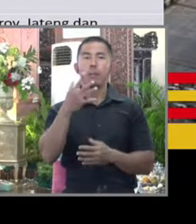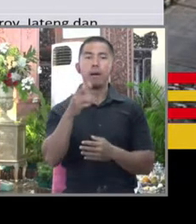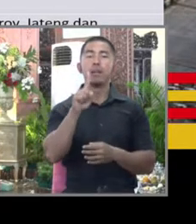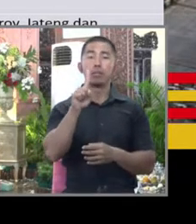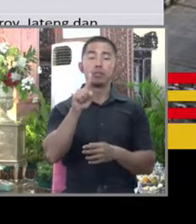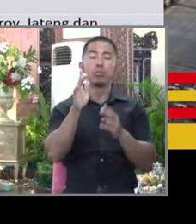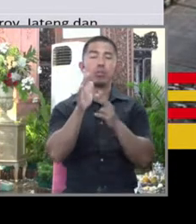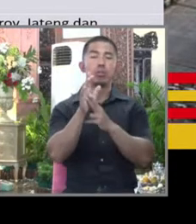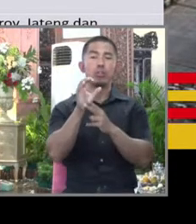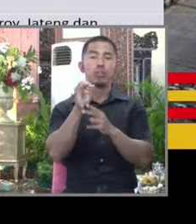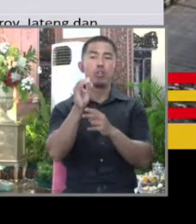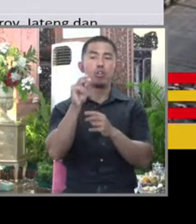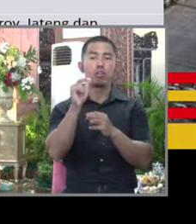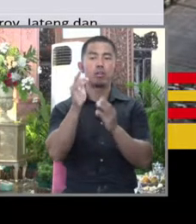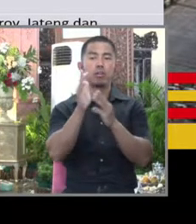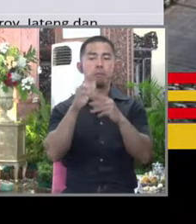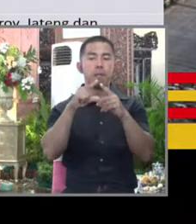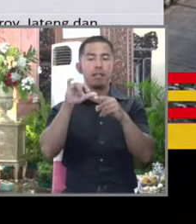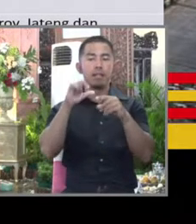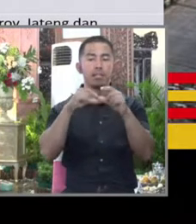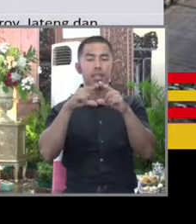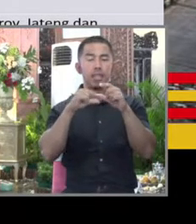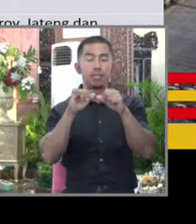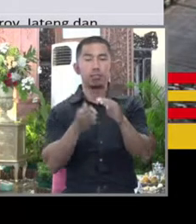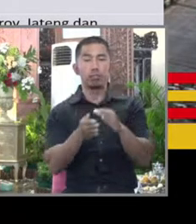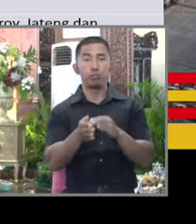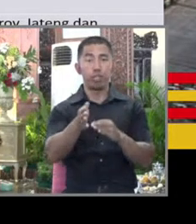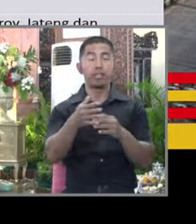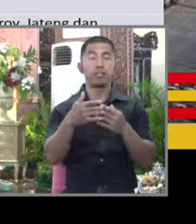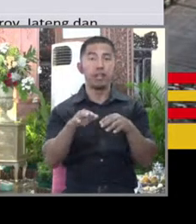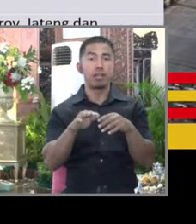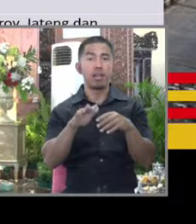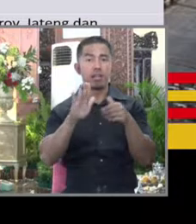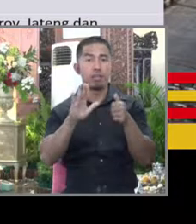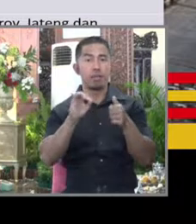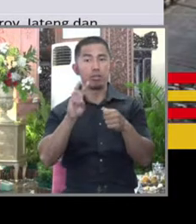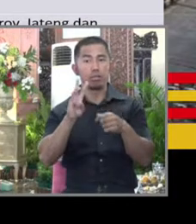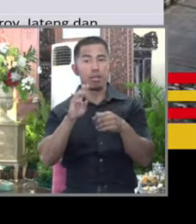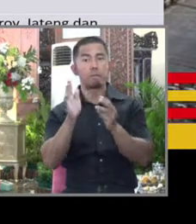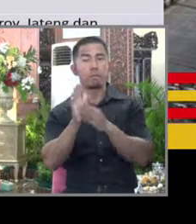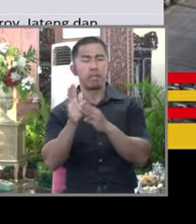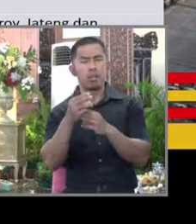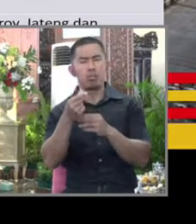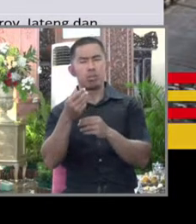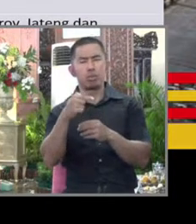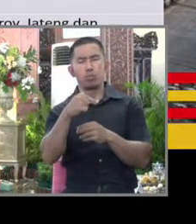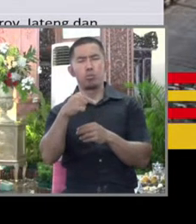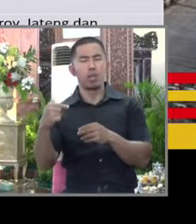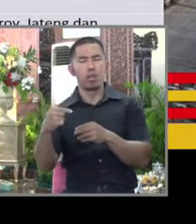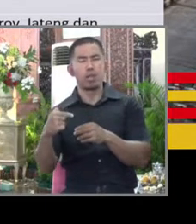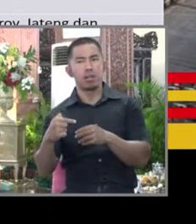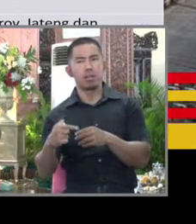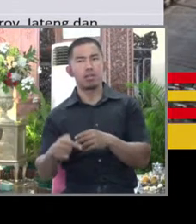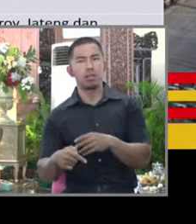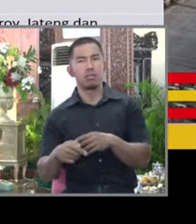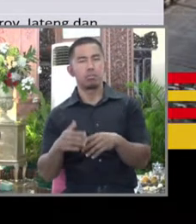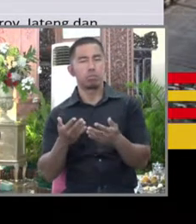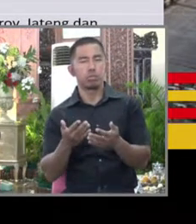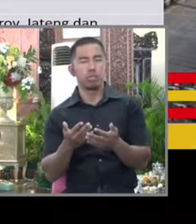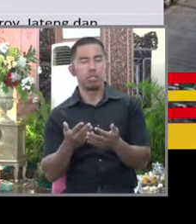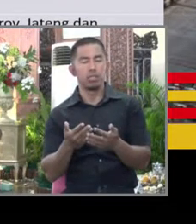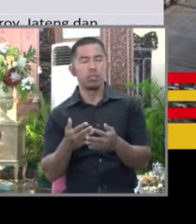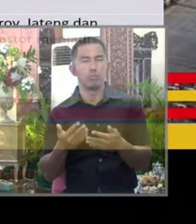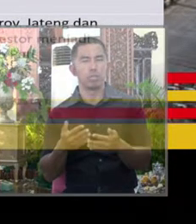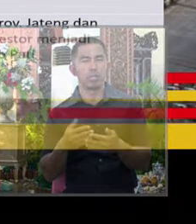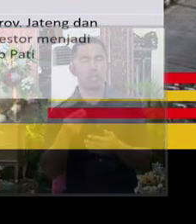Sungai Juwana namun kalau disitu tertera hanya tiga ratus miliar itu masih kurang masih kurang jauh jadi paling yaitu